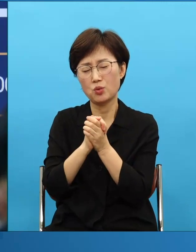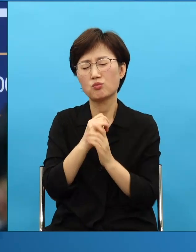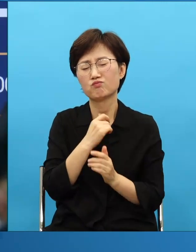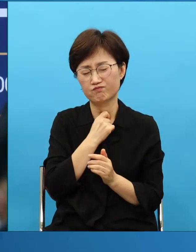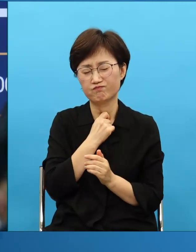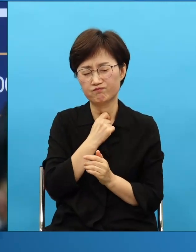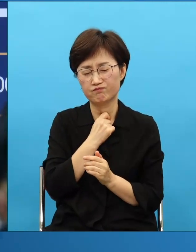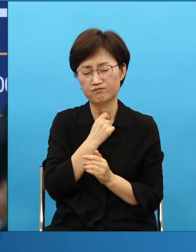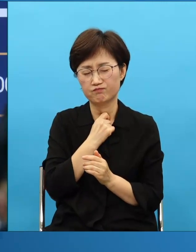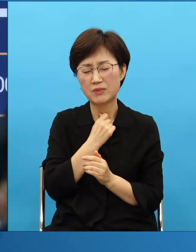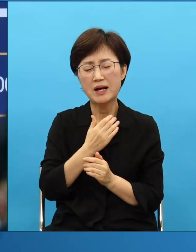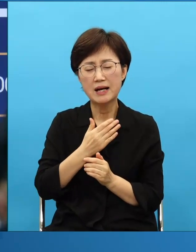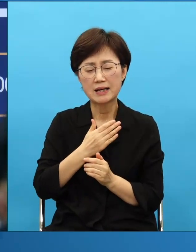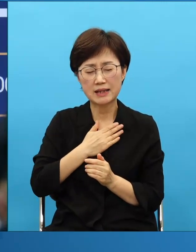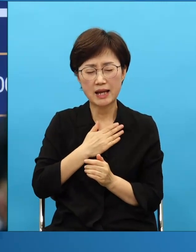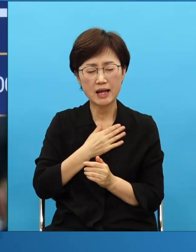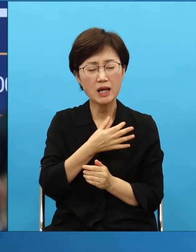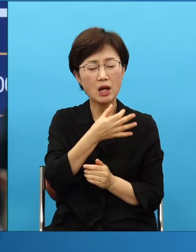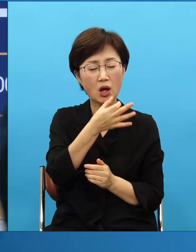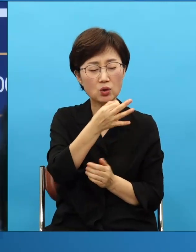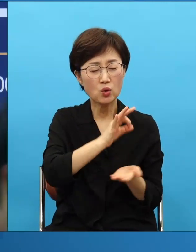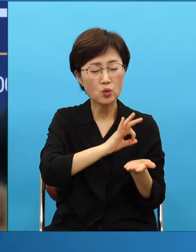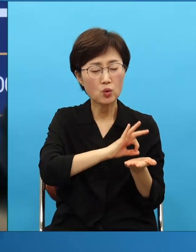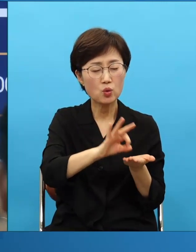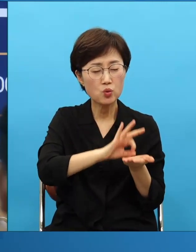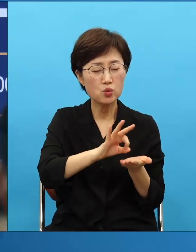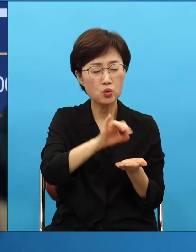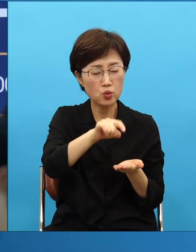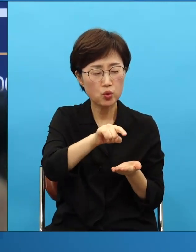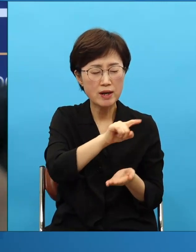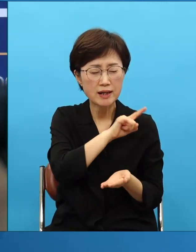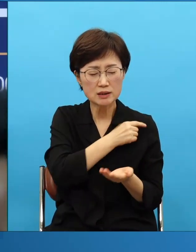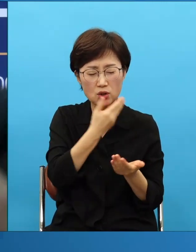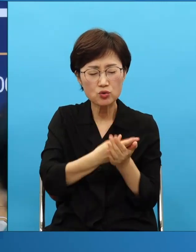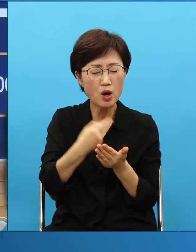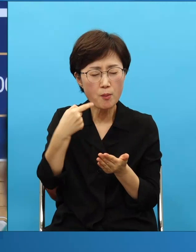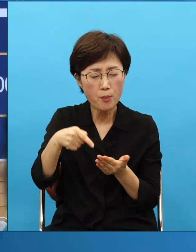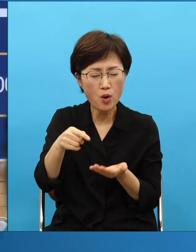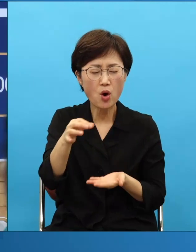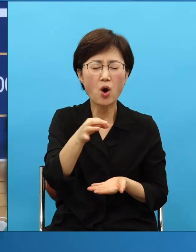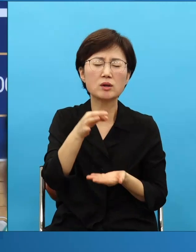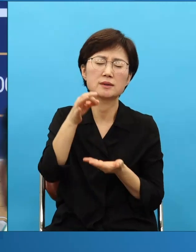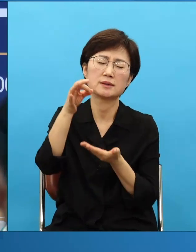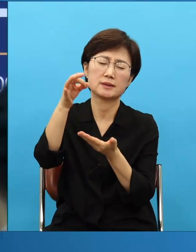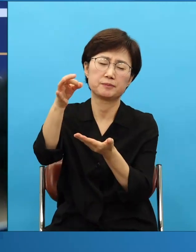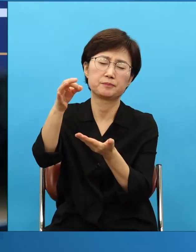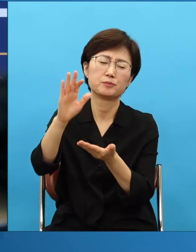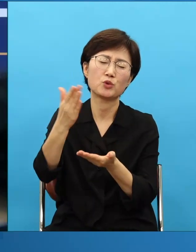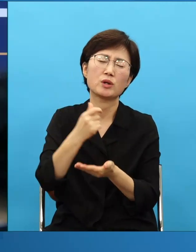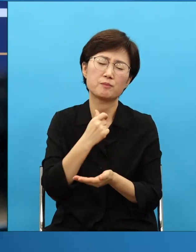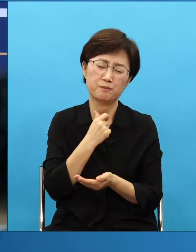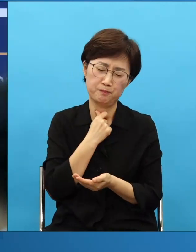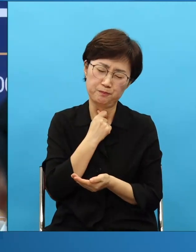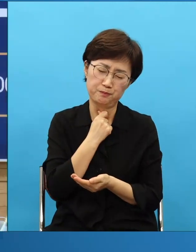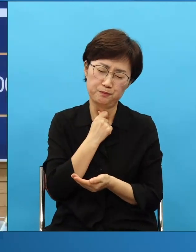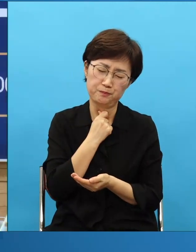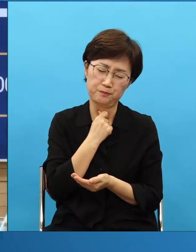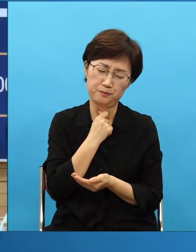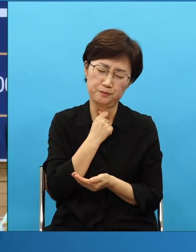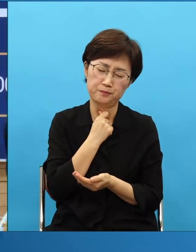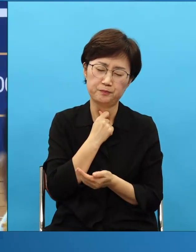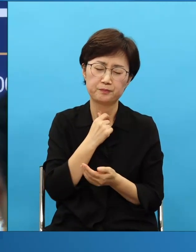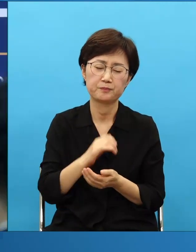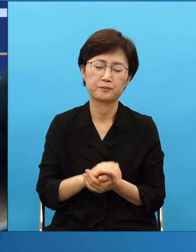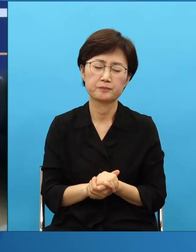offering. 우리가 사용하는 물질 가운데 가장 귀중한 것이 헌금이 되게 해주옵소서. And amongst all the money that we use in our lives, may it